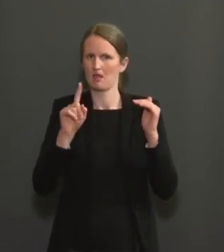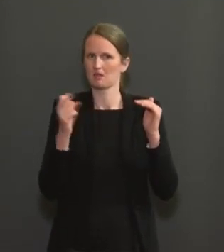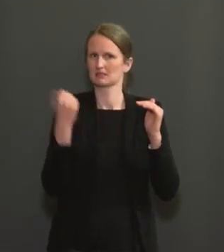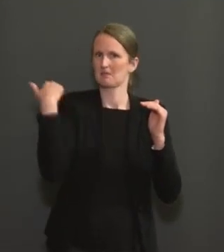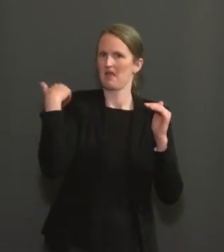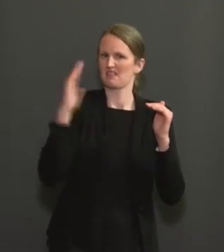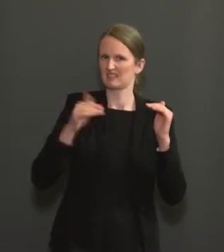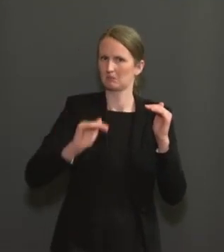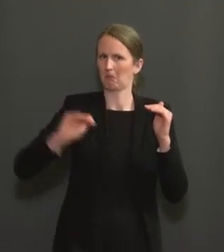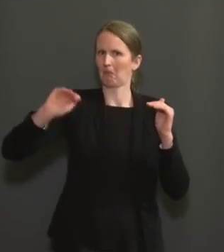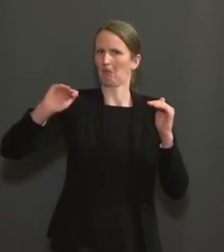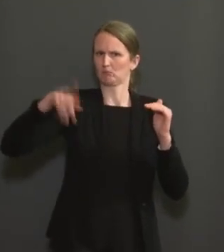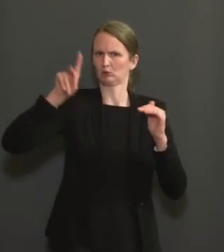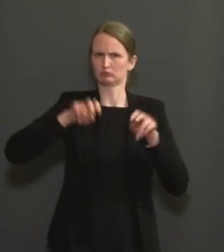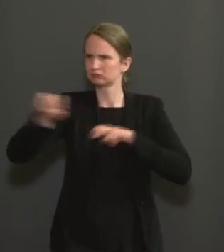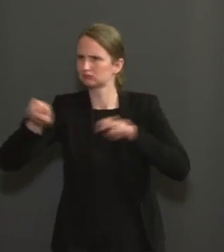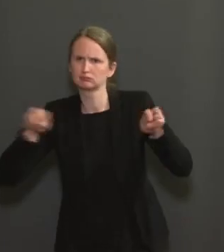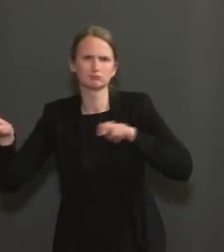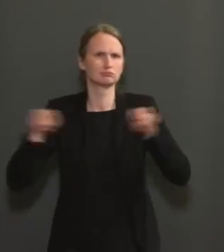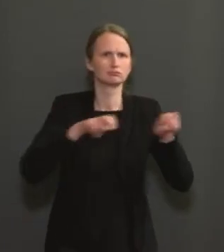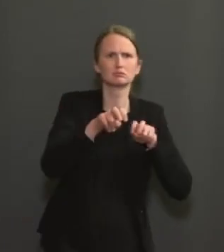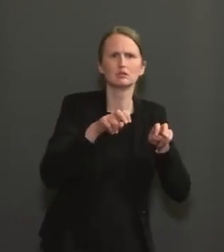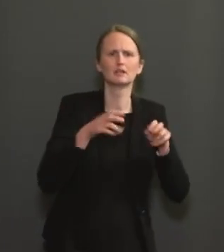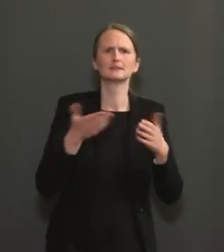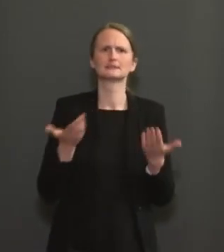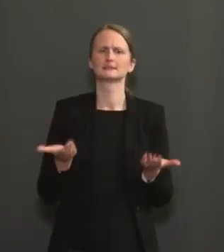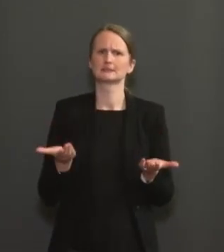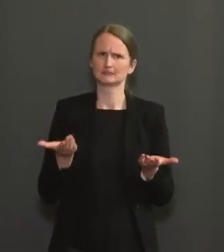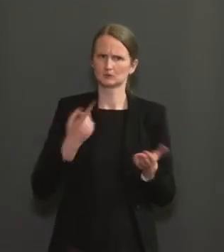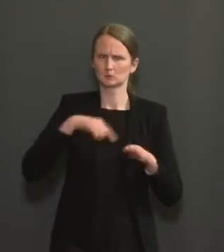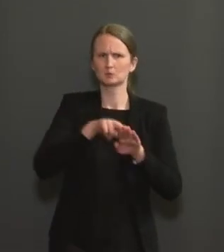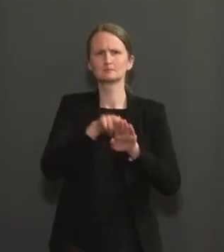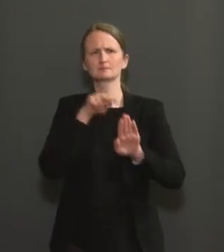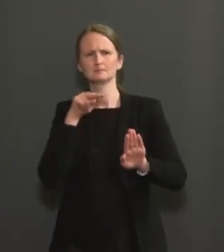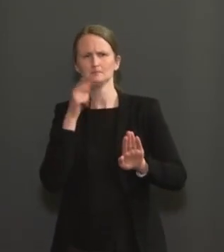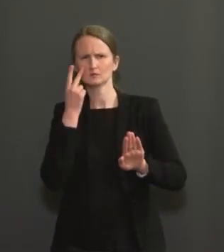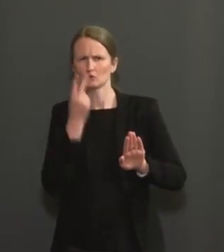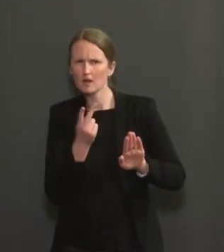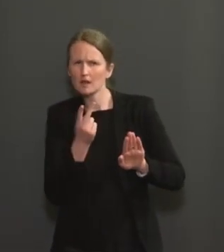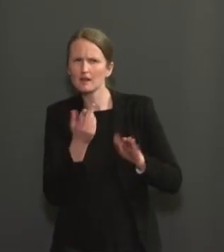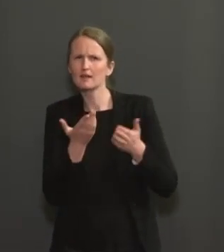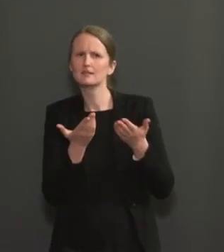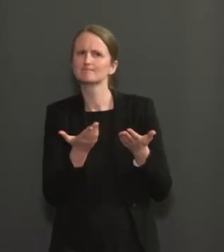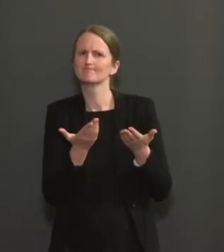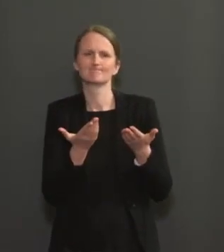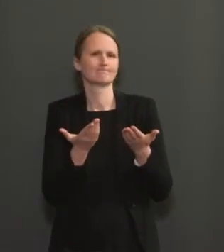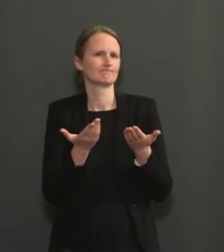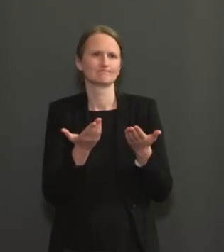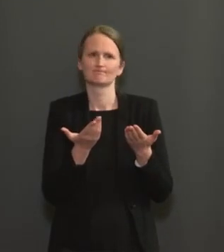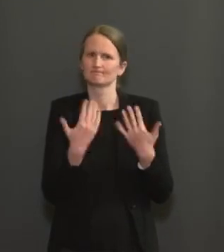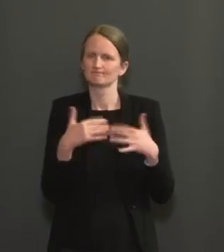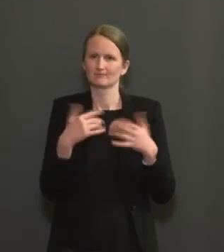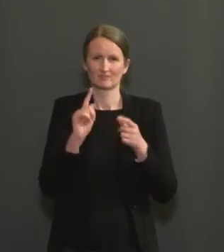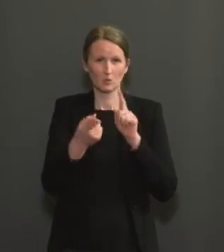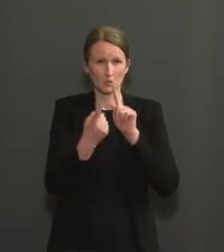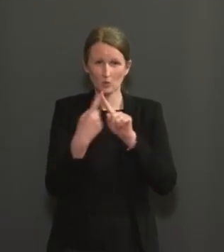peu. Et donc, ceci nous montre que, globalement parlant, entre autres indicateurs, montre un trop grand nombre de contacts potentiels entre